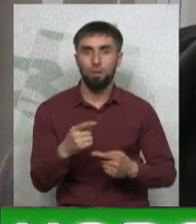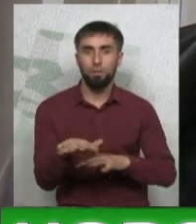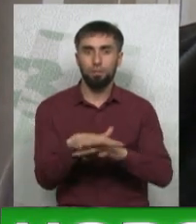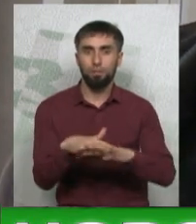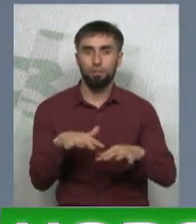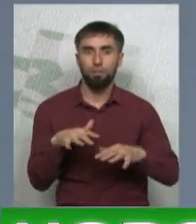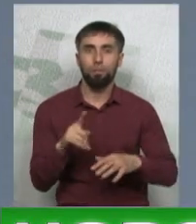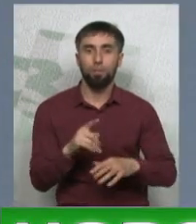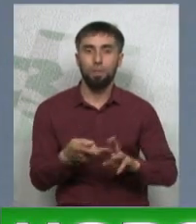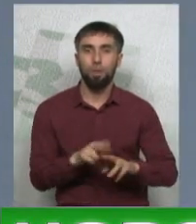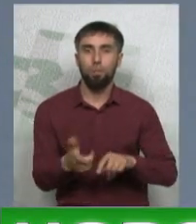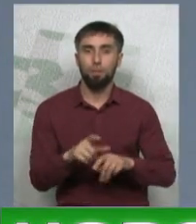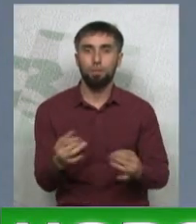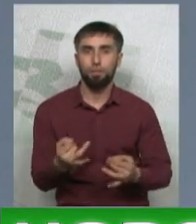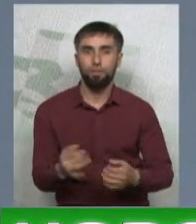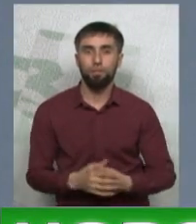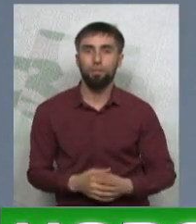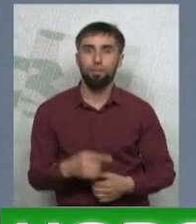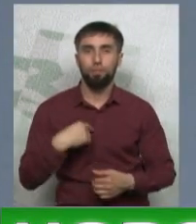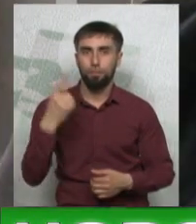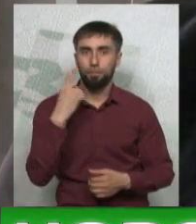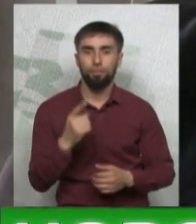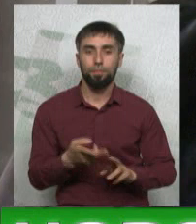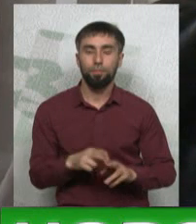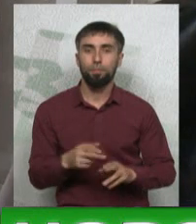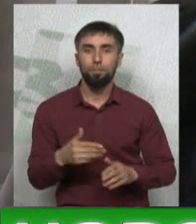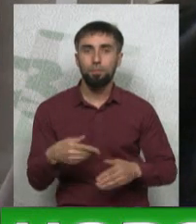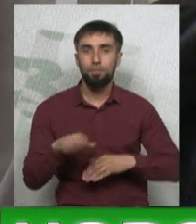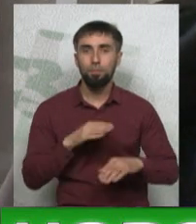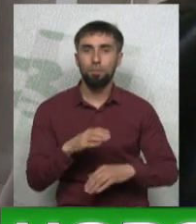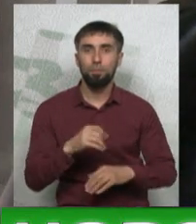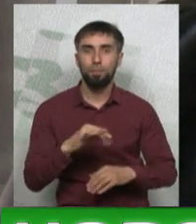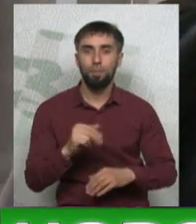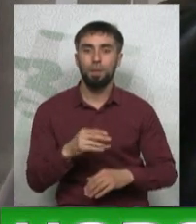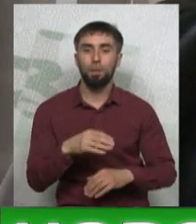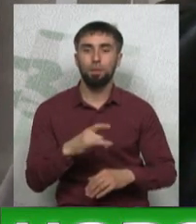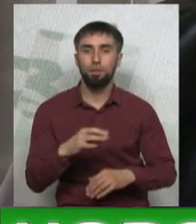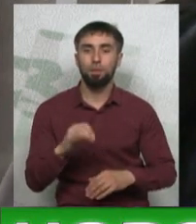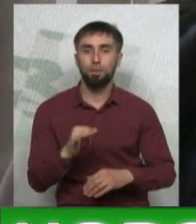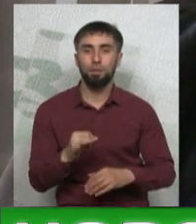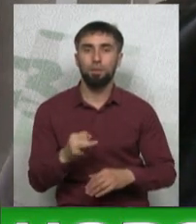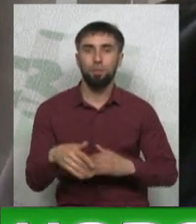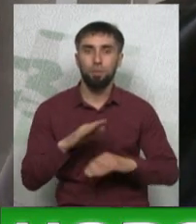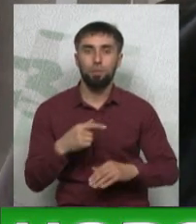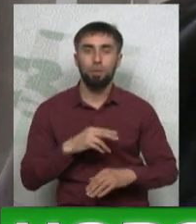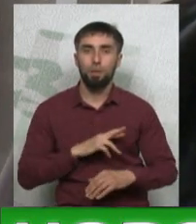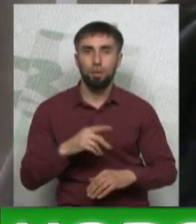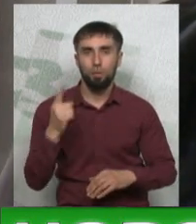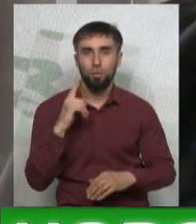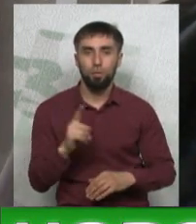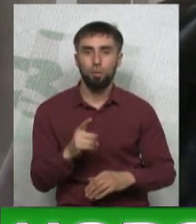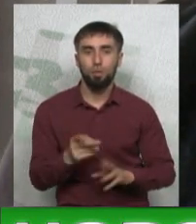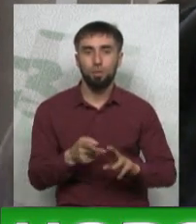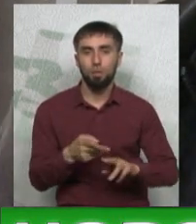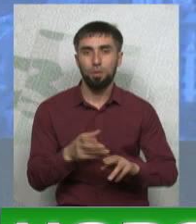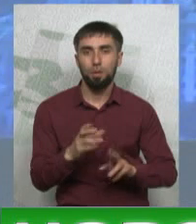нами, что это очень привлекает нас. Думаю, устроиться, они предлагают нам стажировки, тестирование, перспективу нам предлагают, и я надеюсь, что что-то из